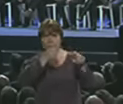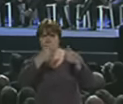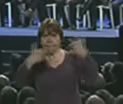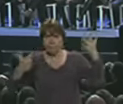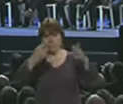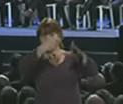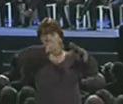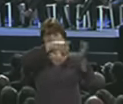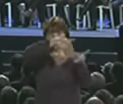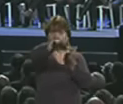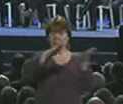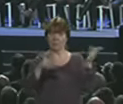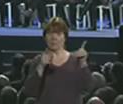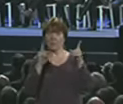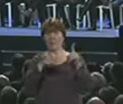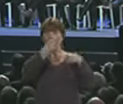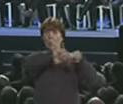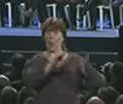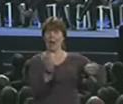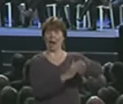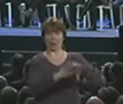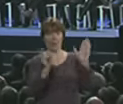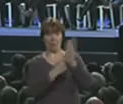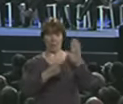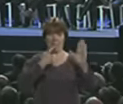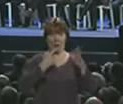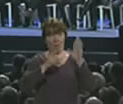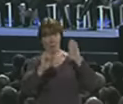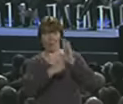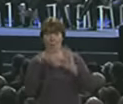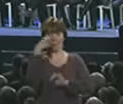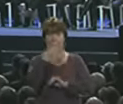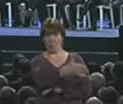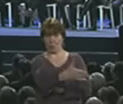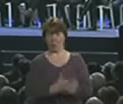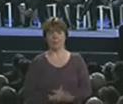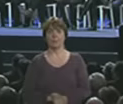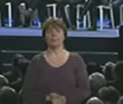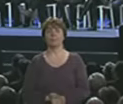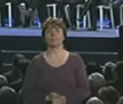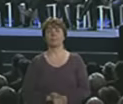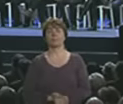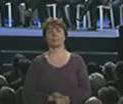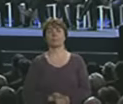qui considèrent que quand on n'est pas de gauche, on n'a pas le droit d'être président de la République.